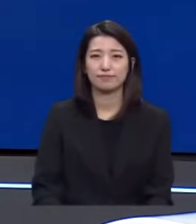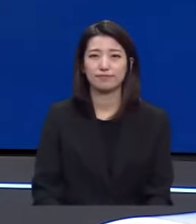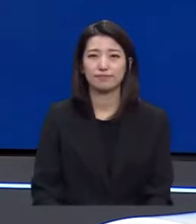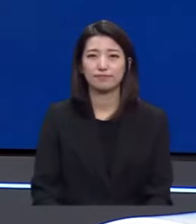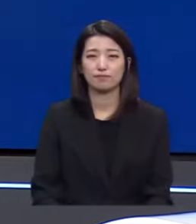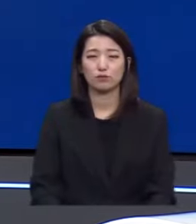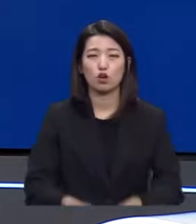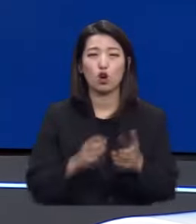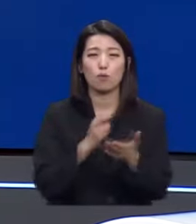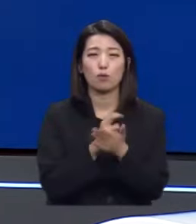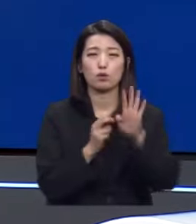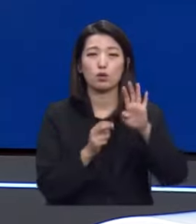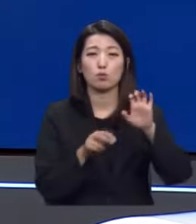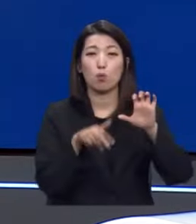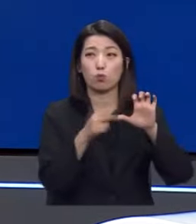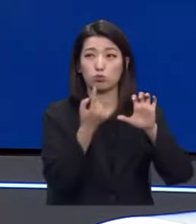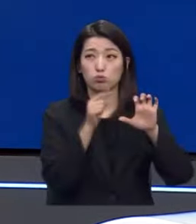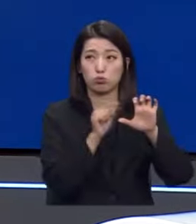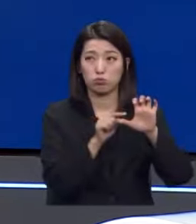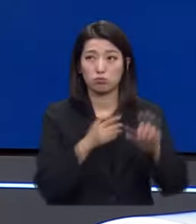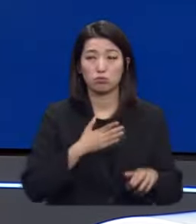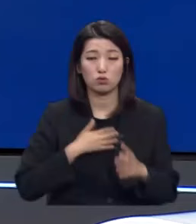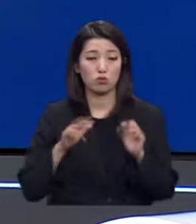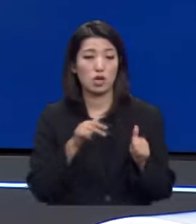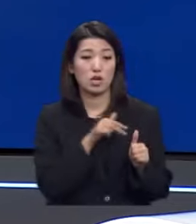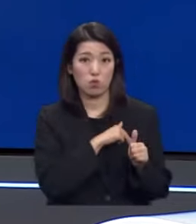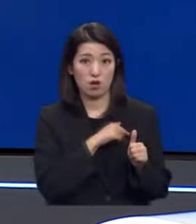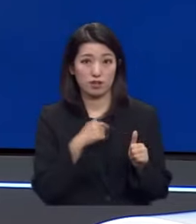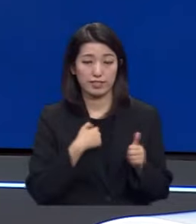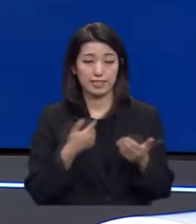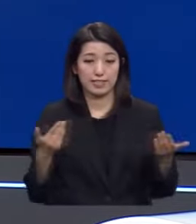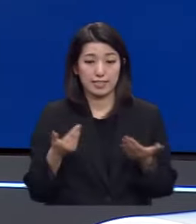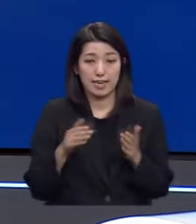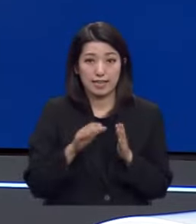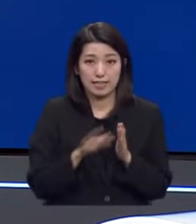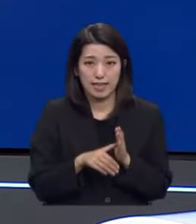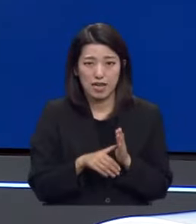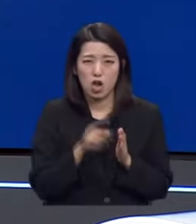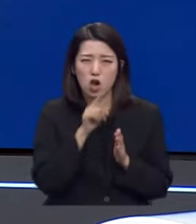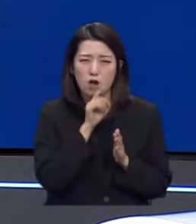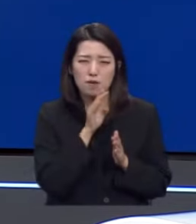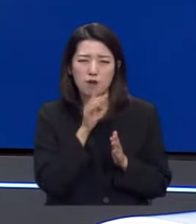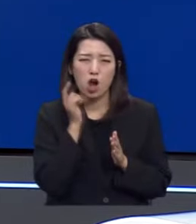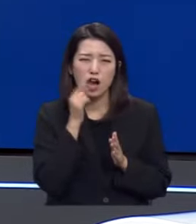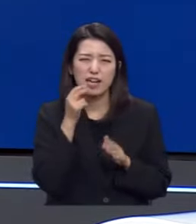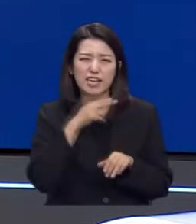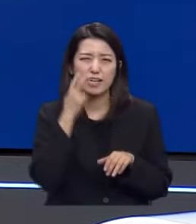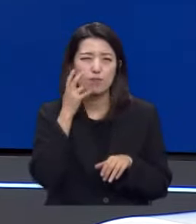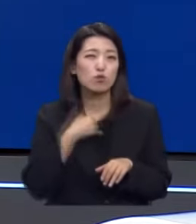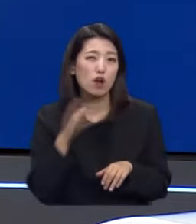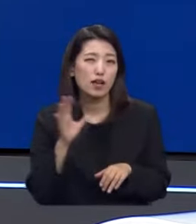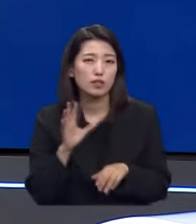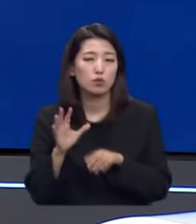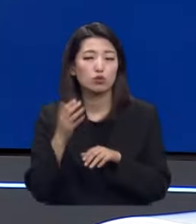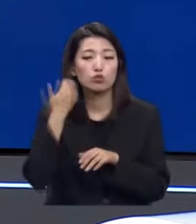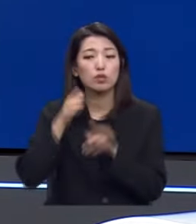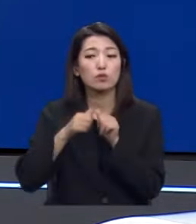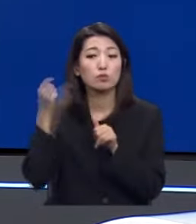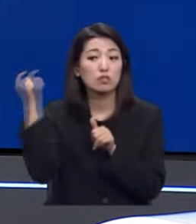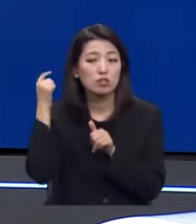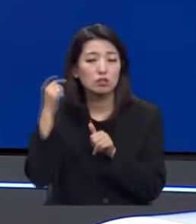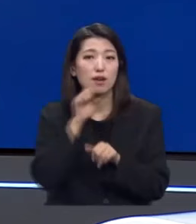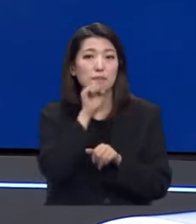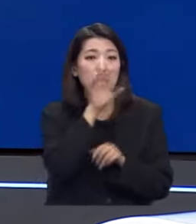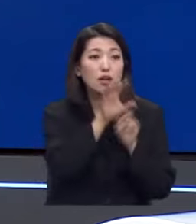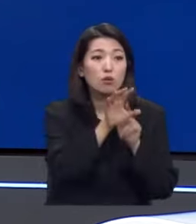헌법 45조에 따르면 이거 면책 두권이 분명히 있는 건데 내가 여기 숨을 생각은 없지만 하지만 이런 검찰 태도에 좀